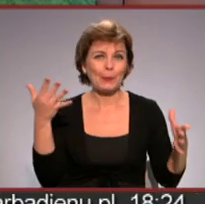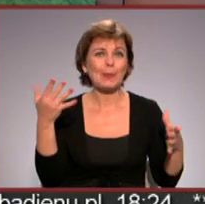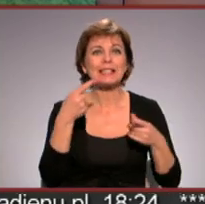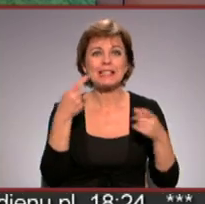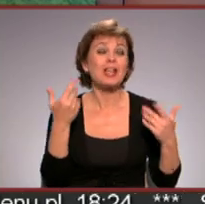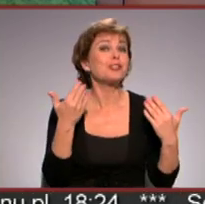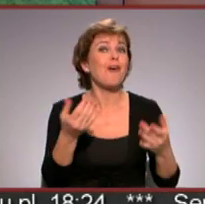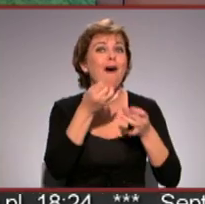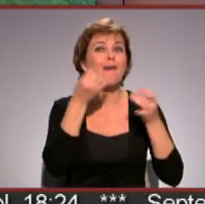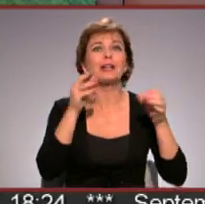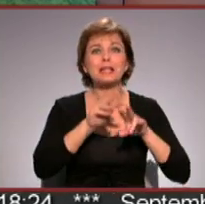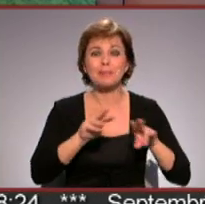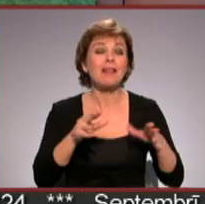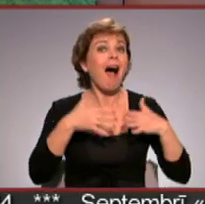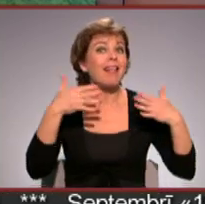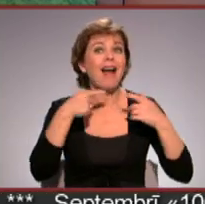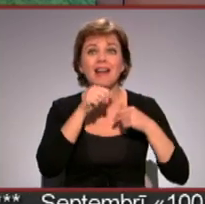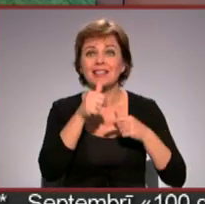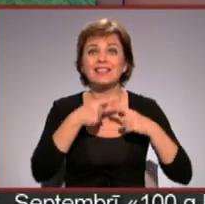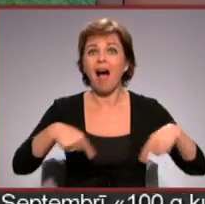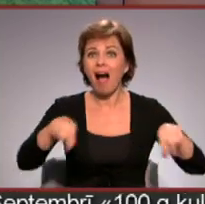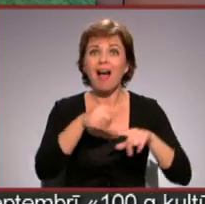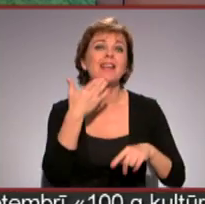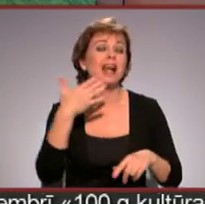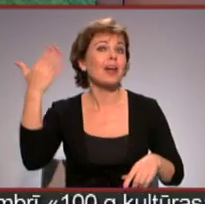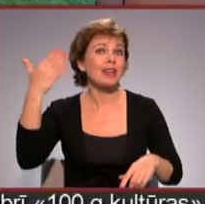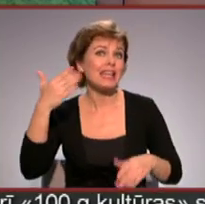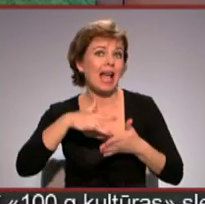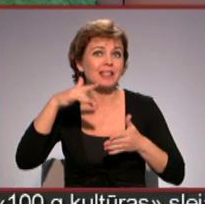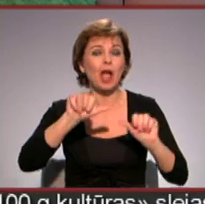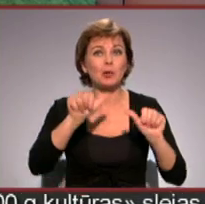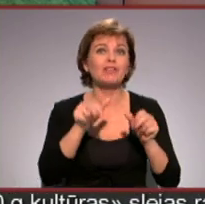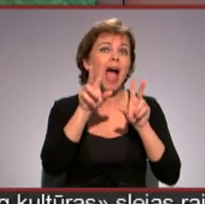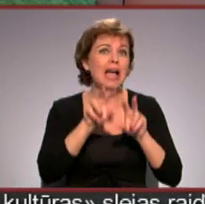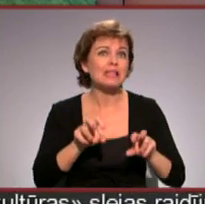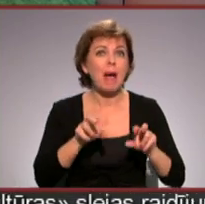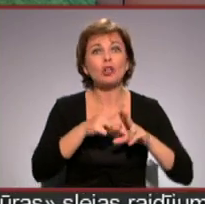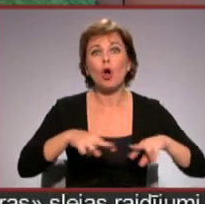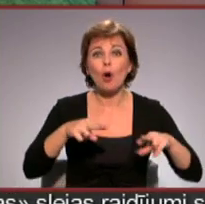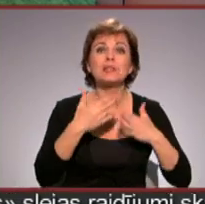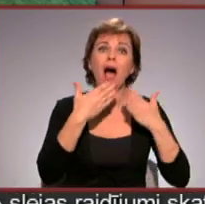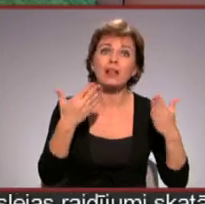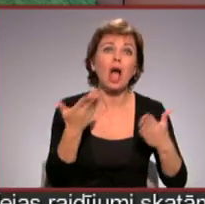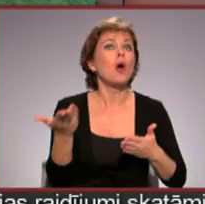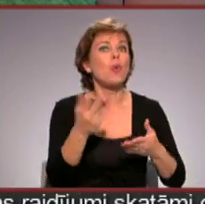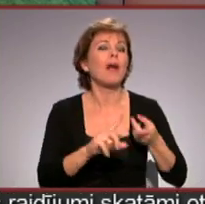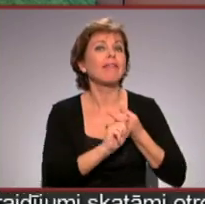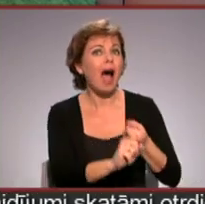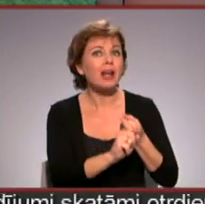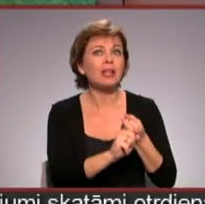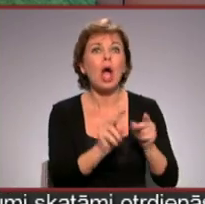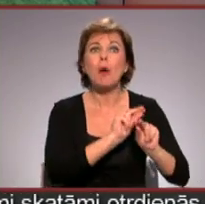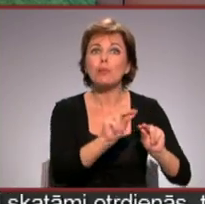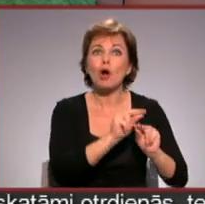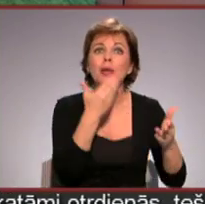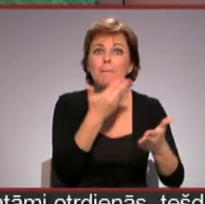Šodien Kultūras ministrijas lielajā zālē Nacionālā kinocentra izveidota ekspertu komisija atklāja, kuru no neatkarīgo producentu pieteiktajām